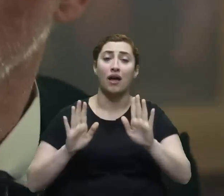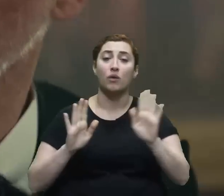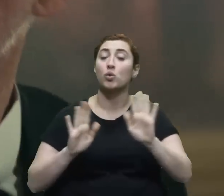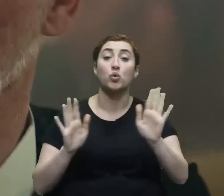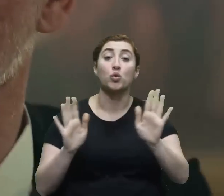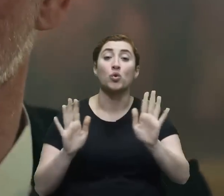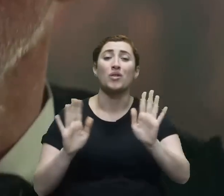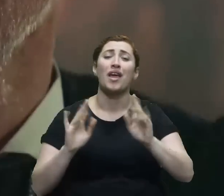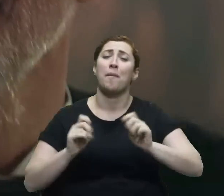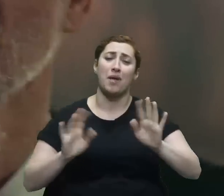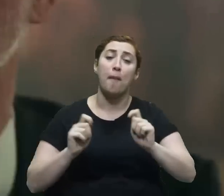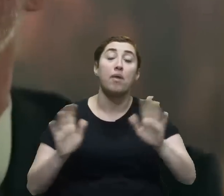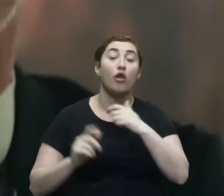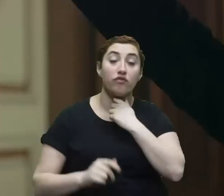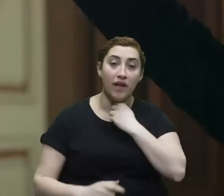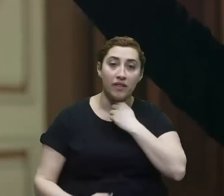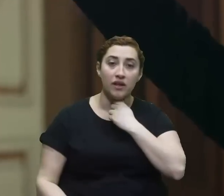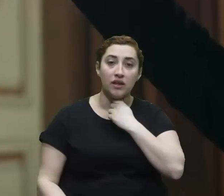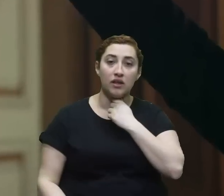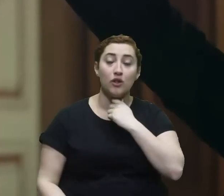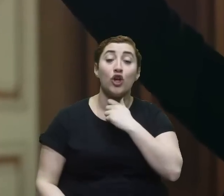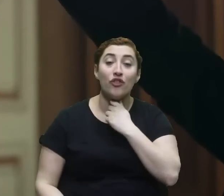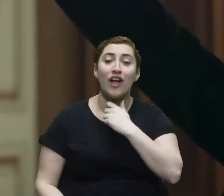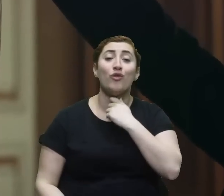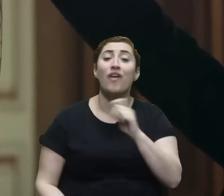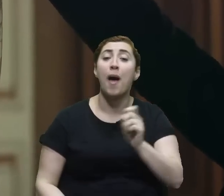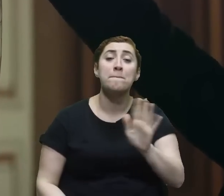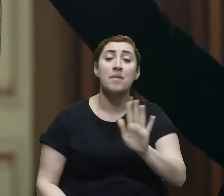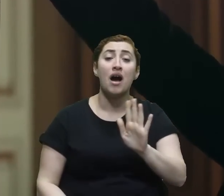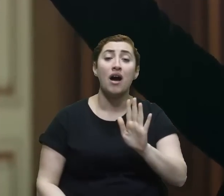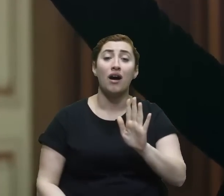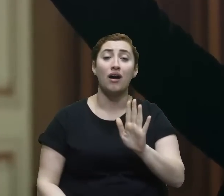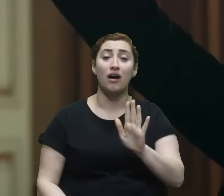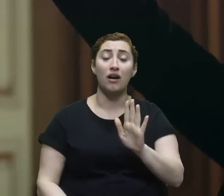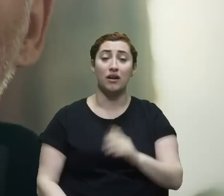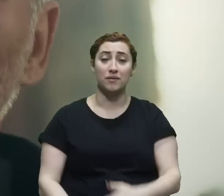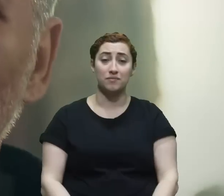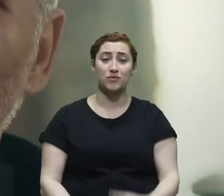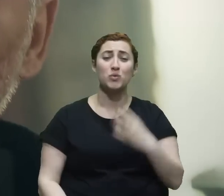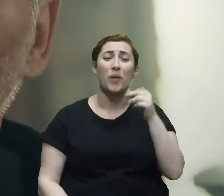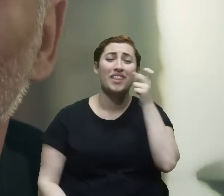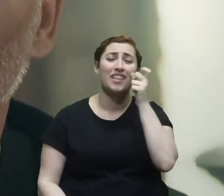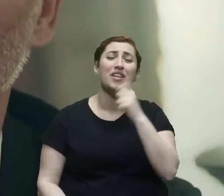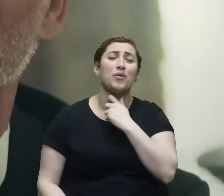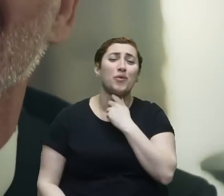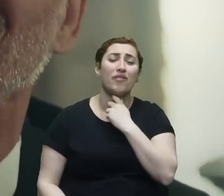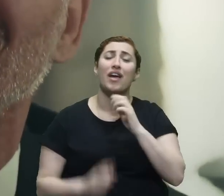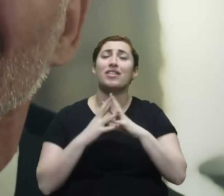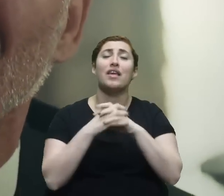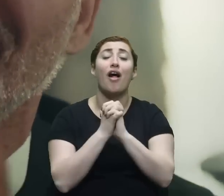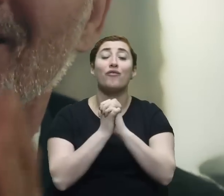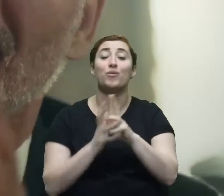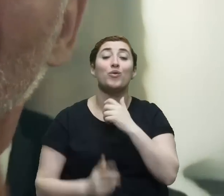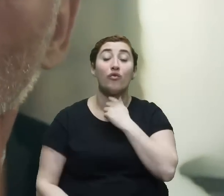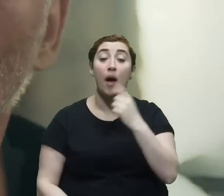Sallıyor. Yok aman yapma. Yapma ne olur. Lütfen yapma. Çok dikkat et ne olur.